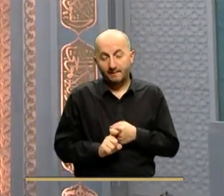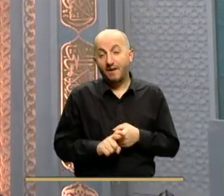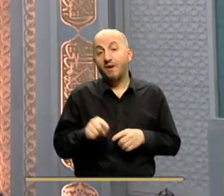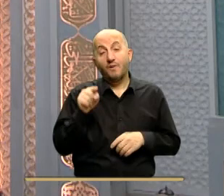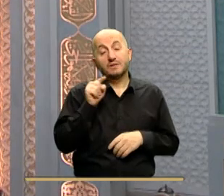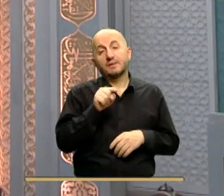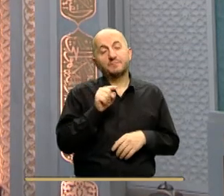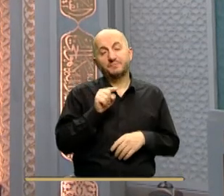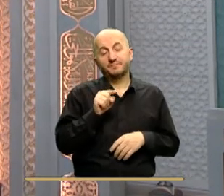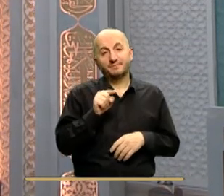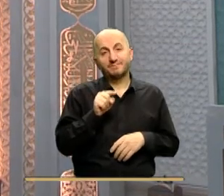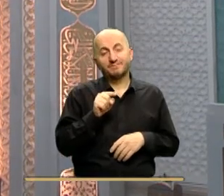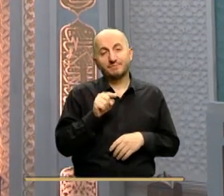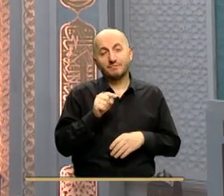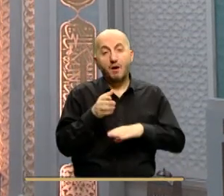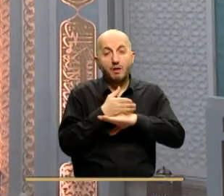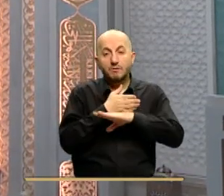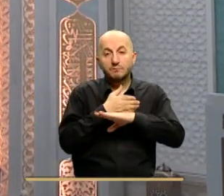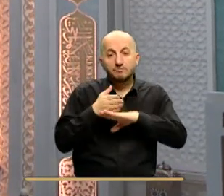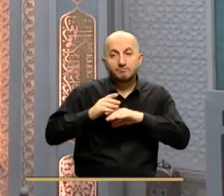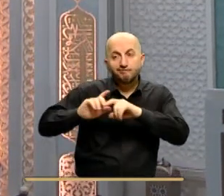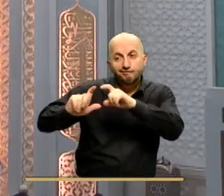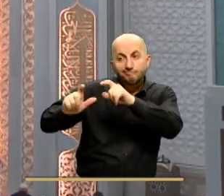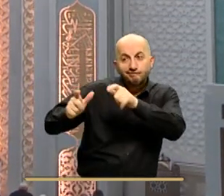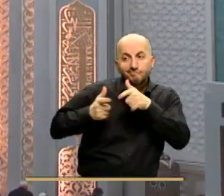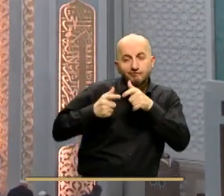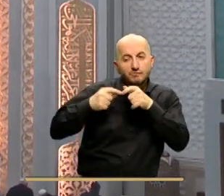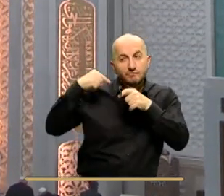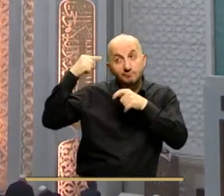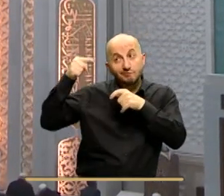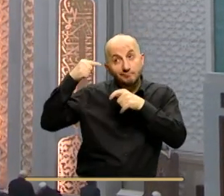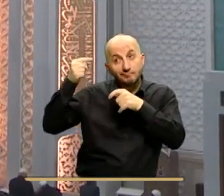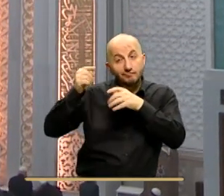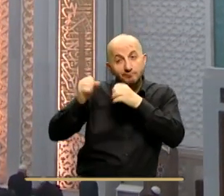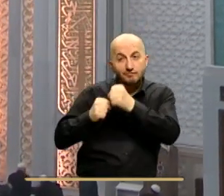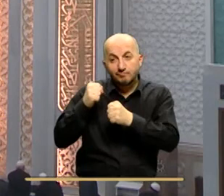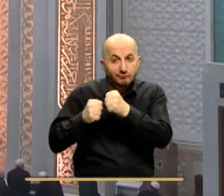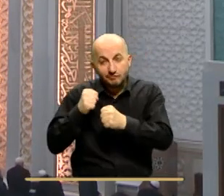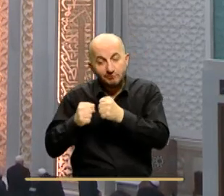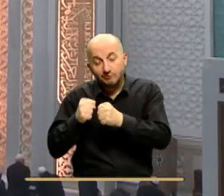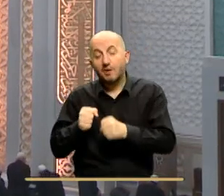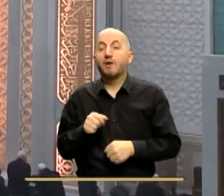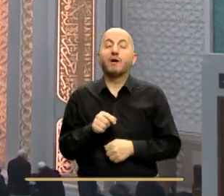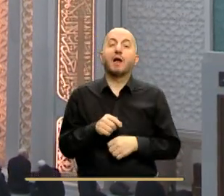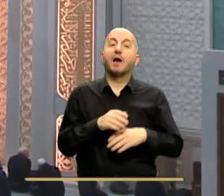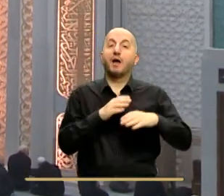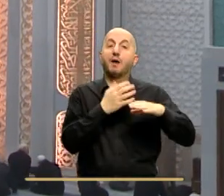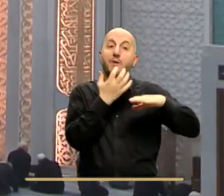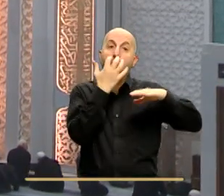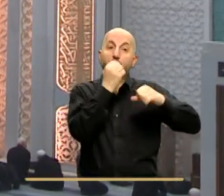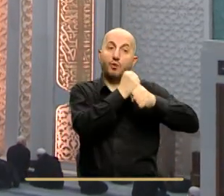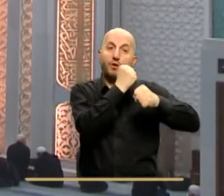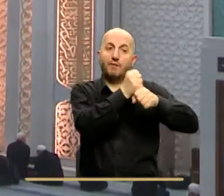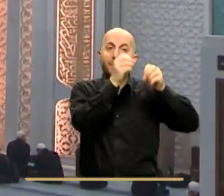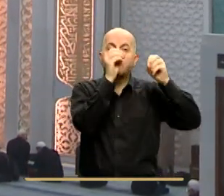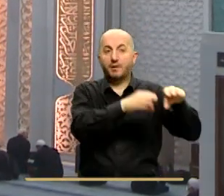orada ganimet derdine düşen konumlarını terk eden